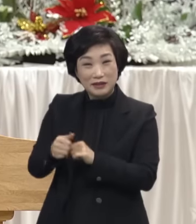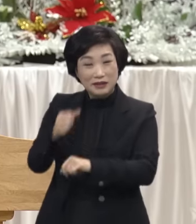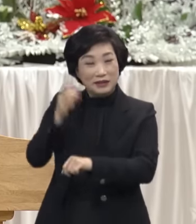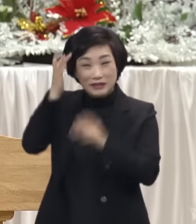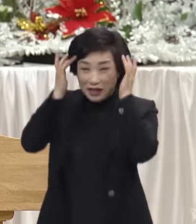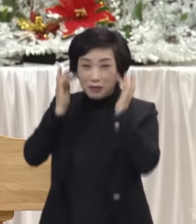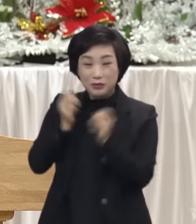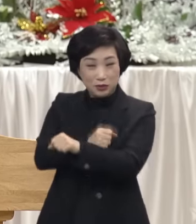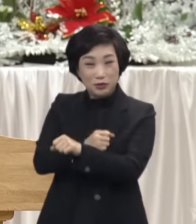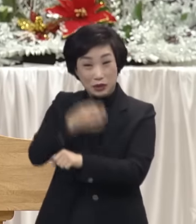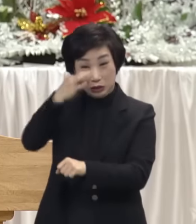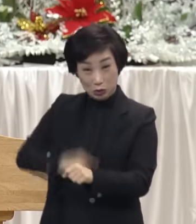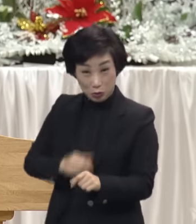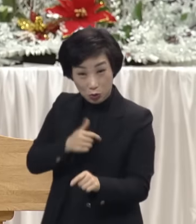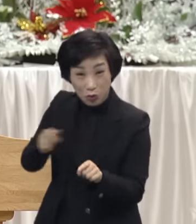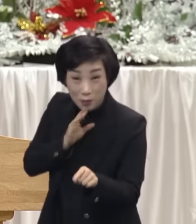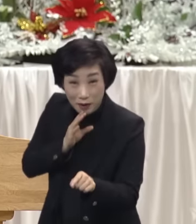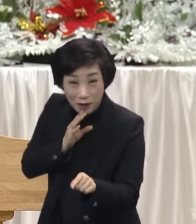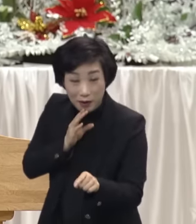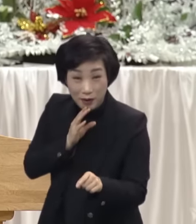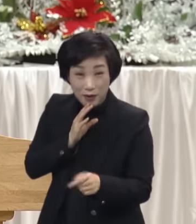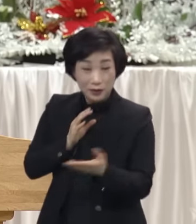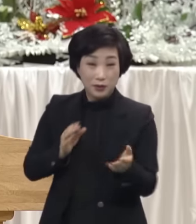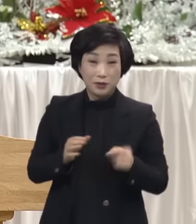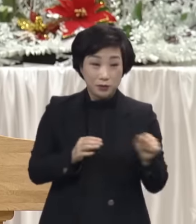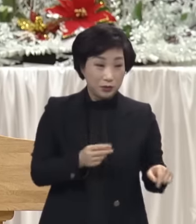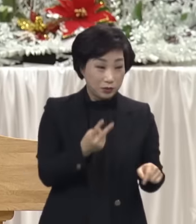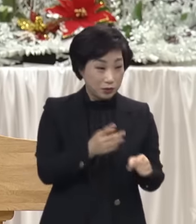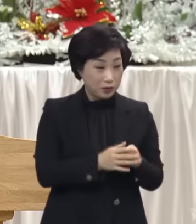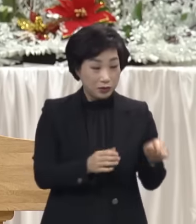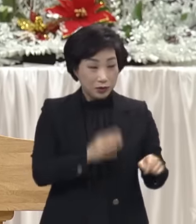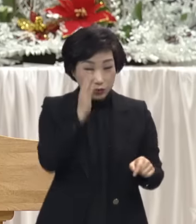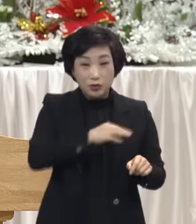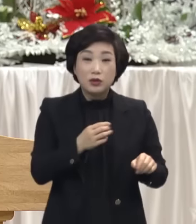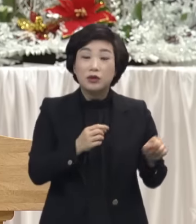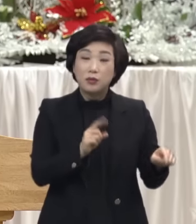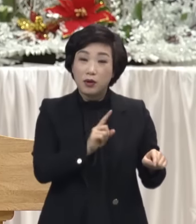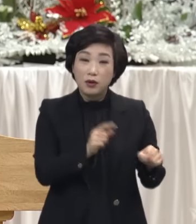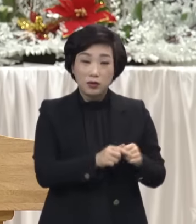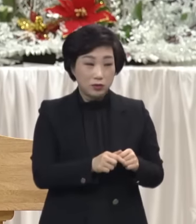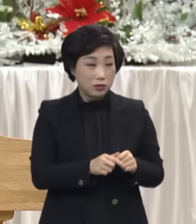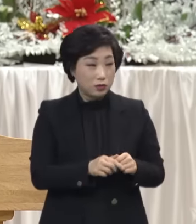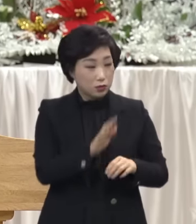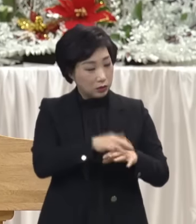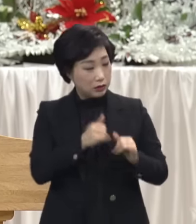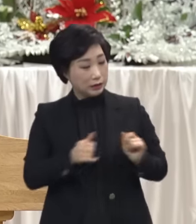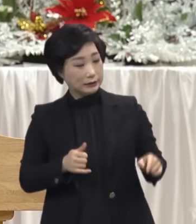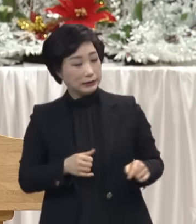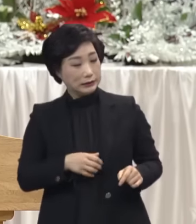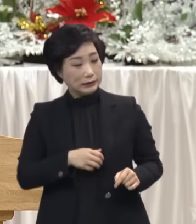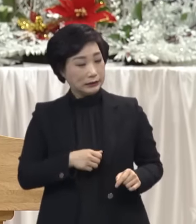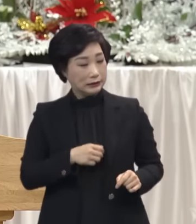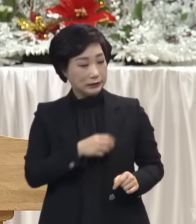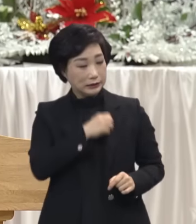보람을 느껴요. 그리고 쭉정이는 농부의 분노,